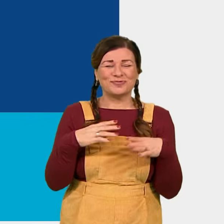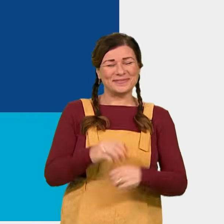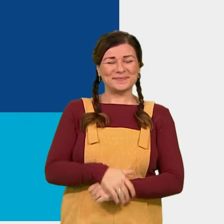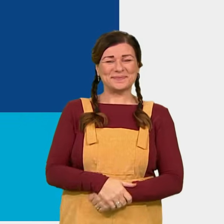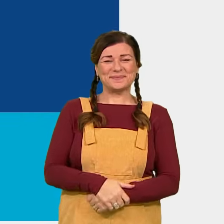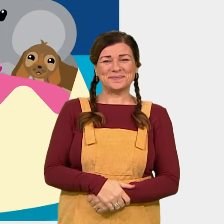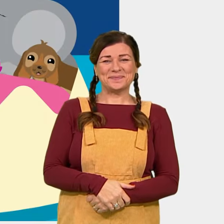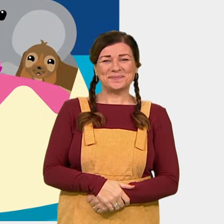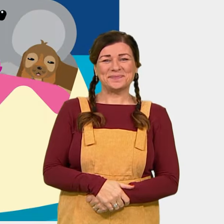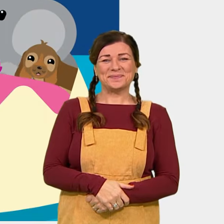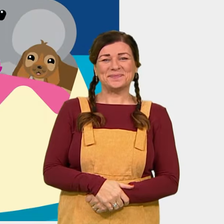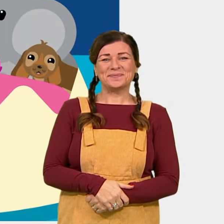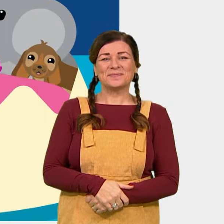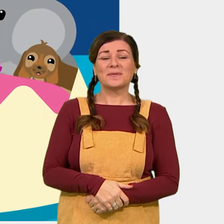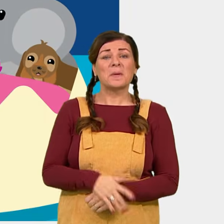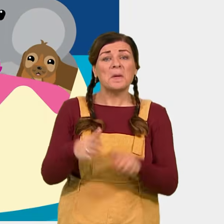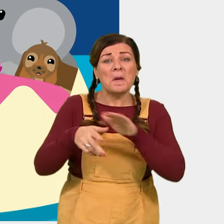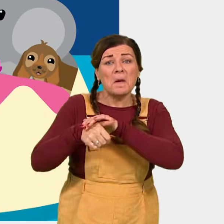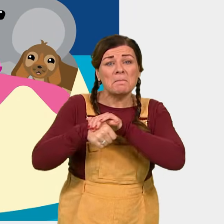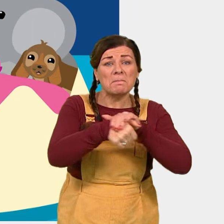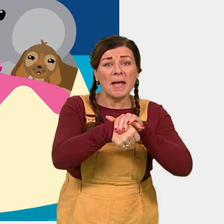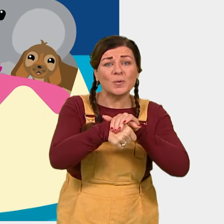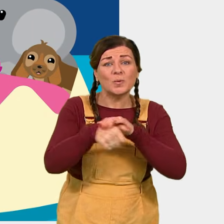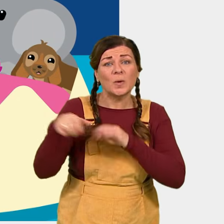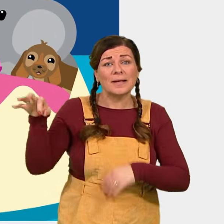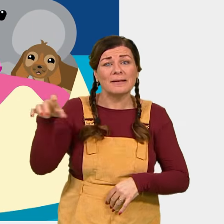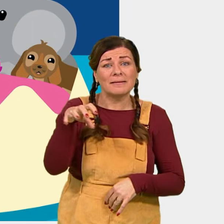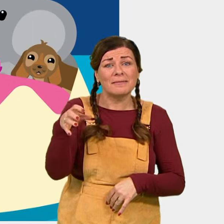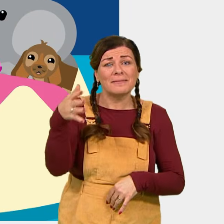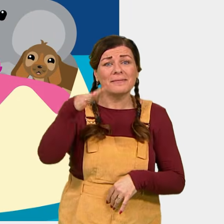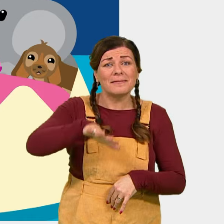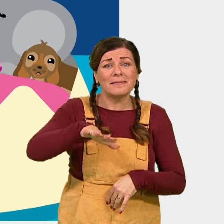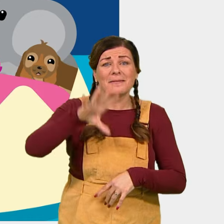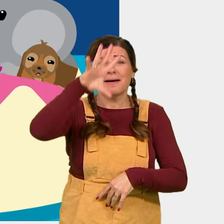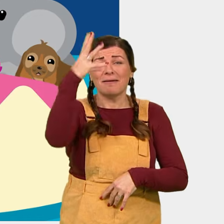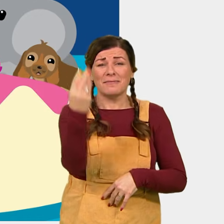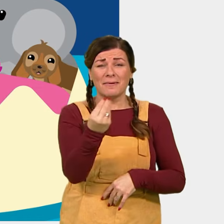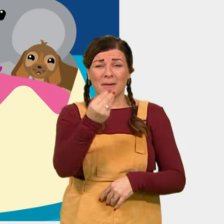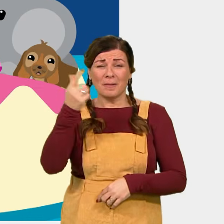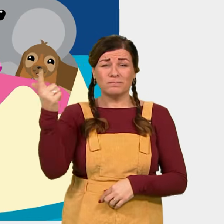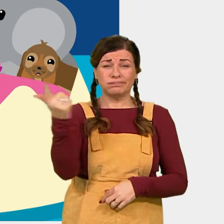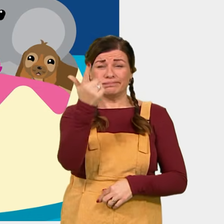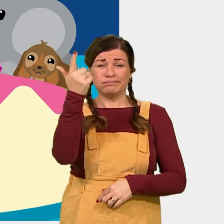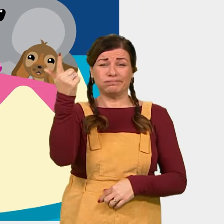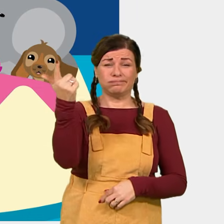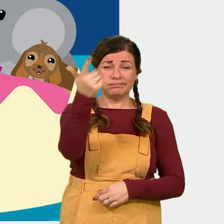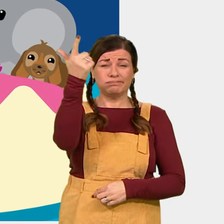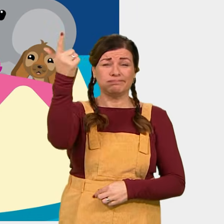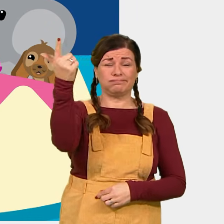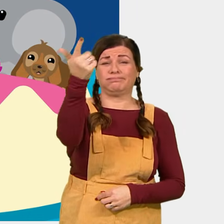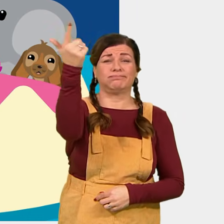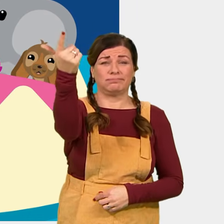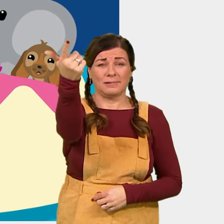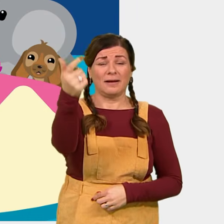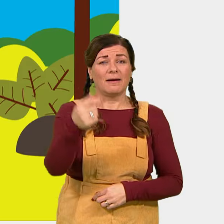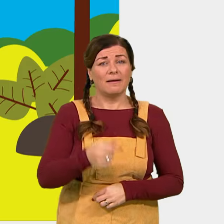gyfforddus. Roedd Mbecw ac Anansi yn dod o wledydd yn Affrica, ymhell bell i